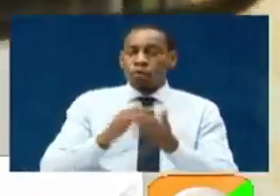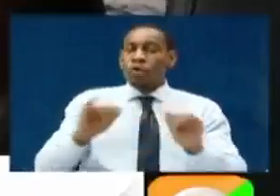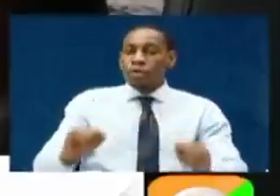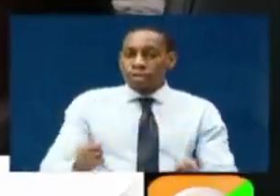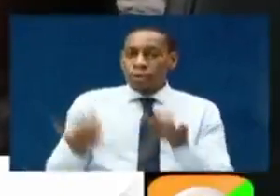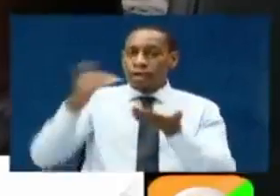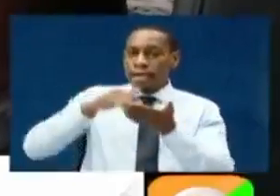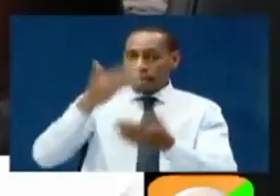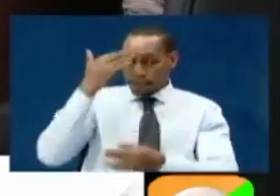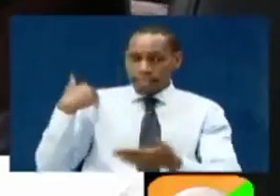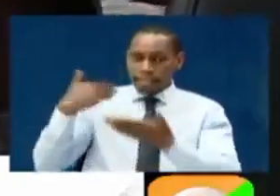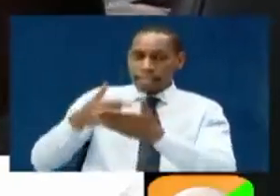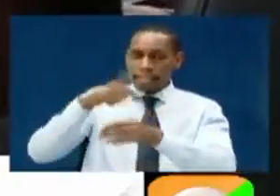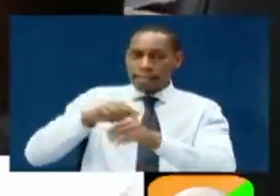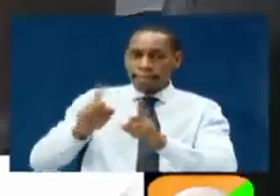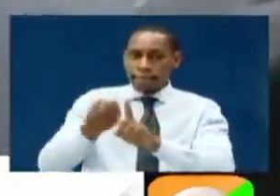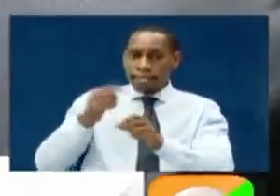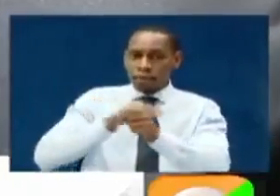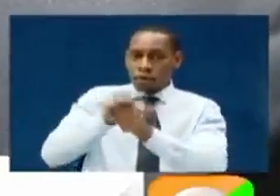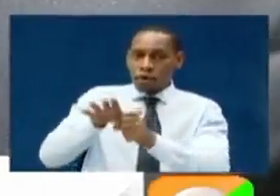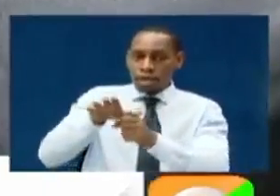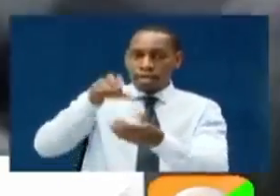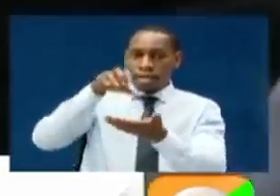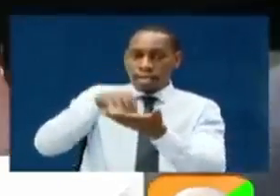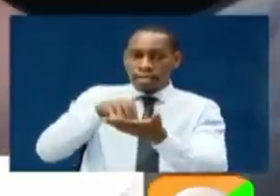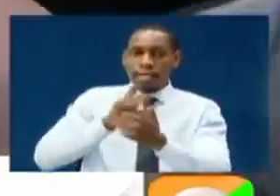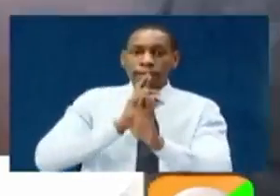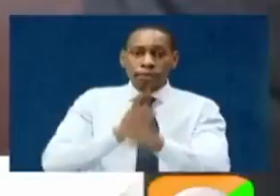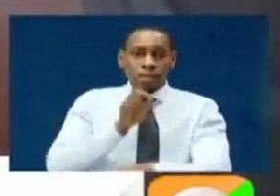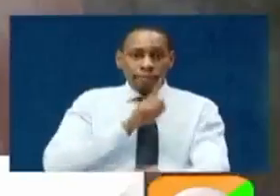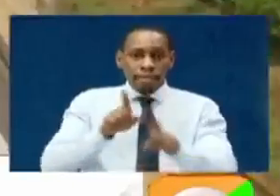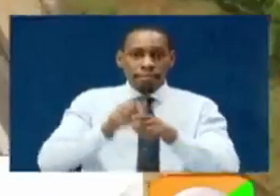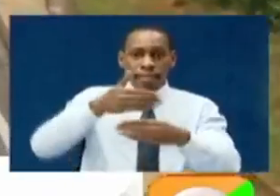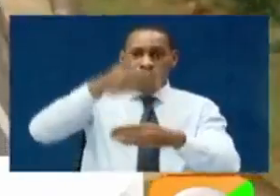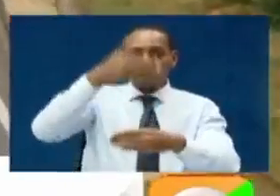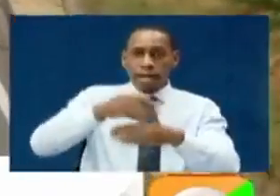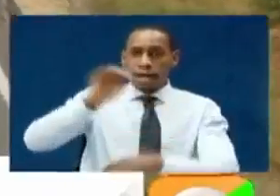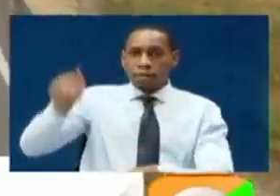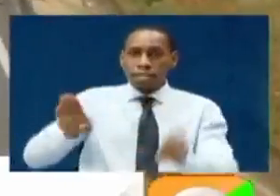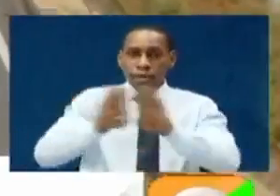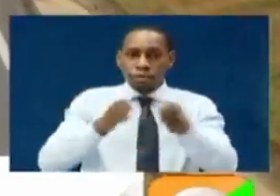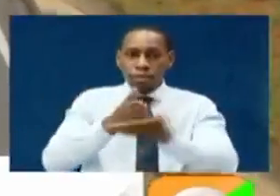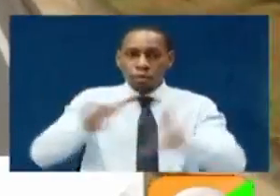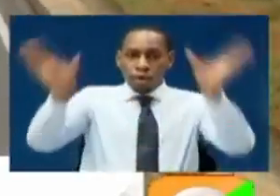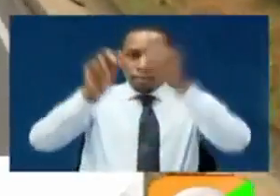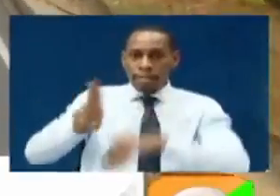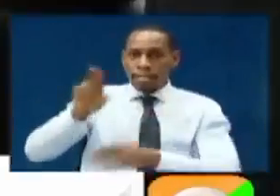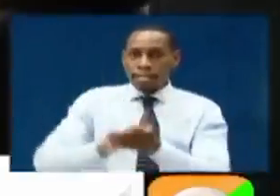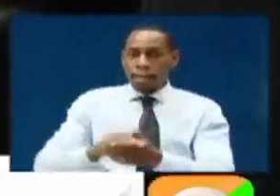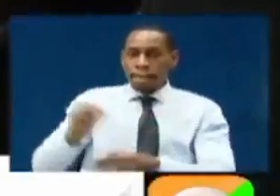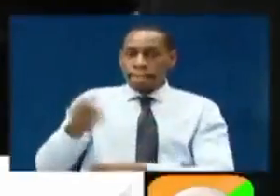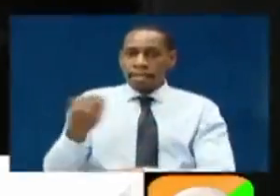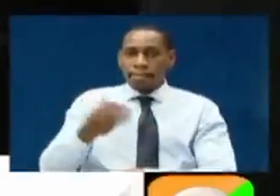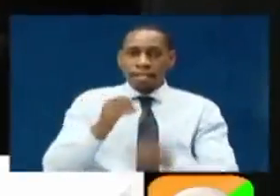upya, kwani tangu kisa cha kwanza cha COVID-19 kuripotiwa nchini na mipaka ya kaunti kufungwa na Rais Uhuru Kenyatta